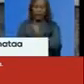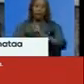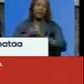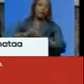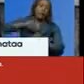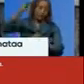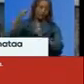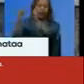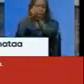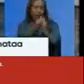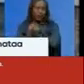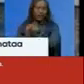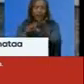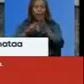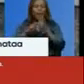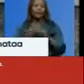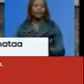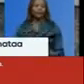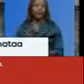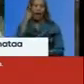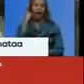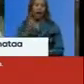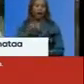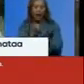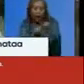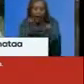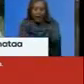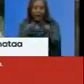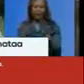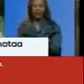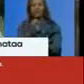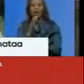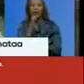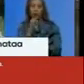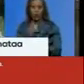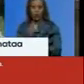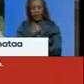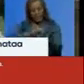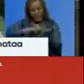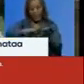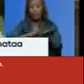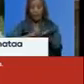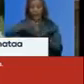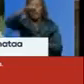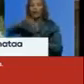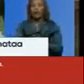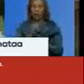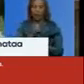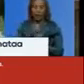ይበልጣል። አንድነት ማለት ግን አንድ አይነትነት ማለት እንዳልሆነ ሊሰመርበት